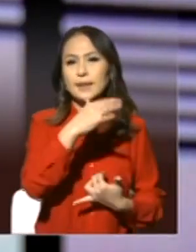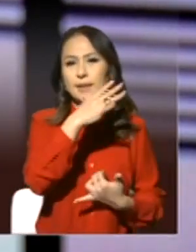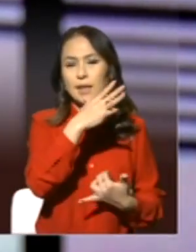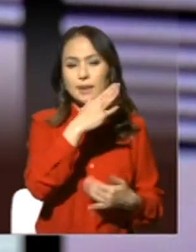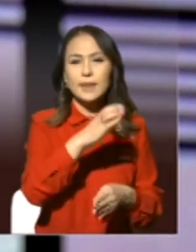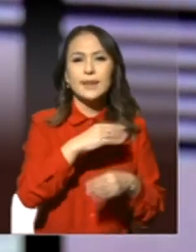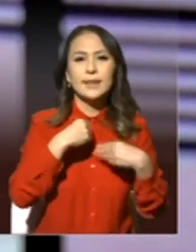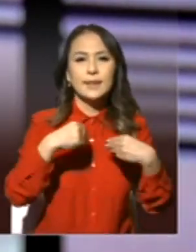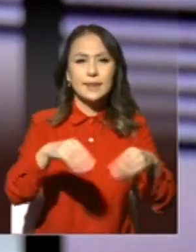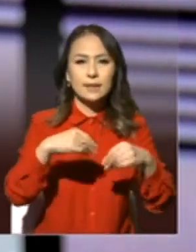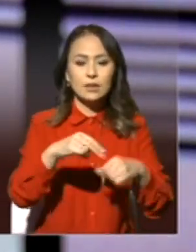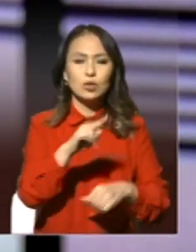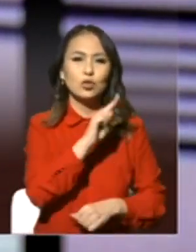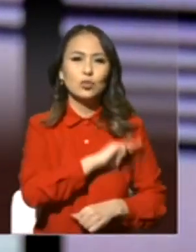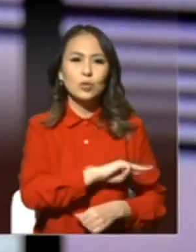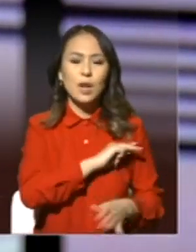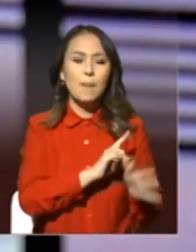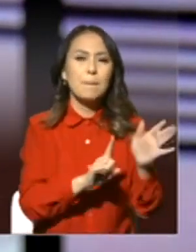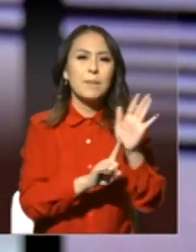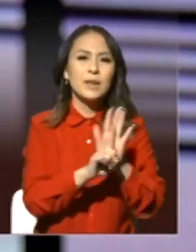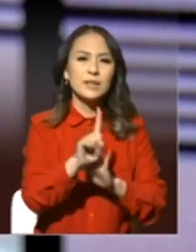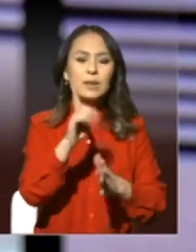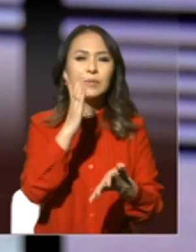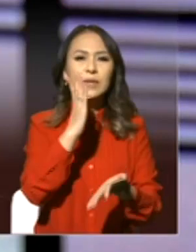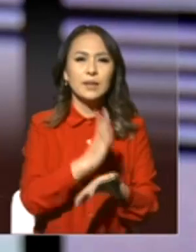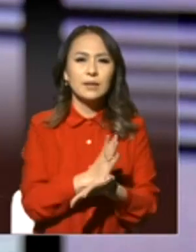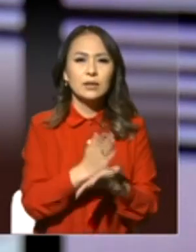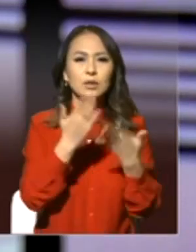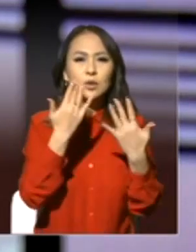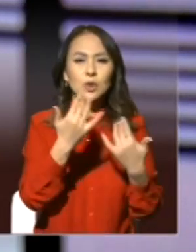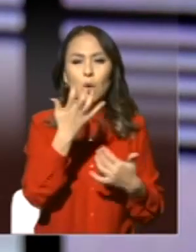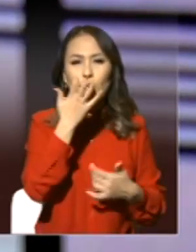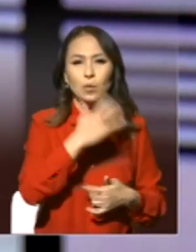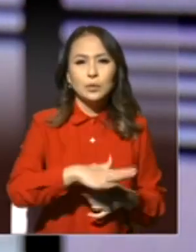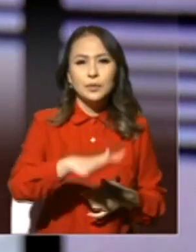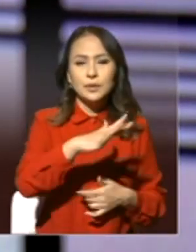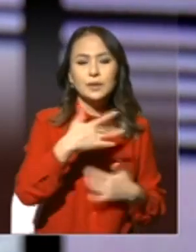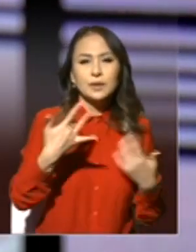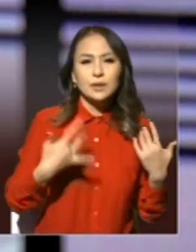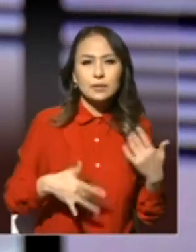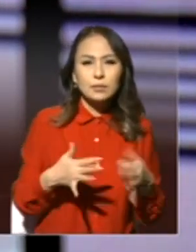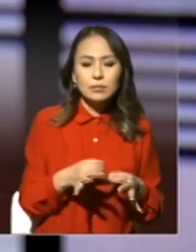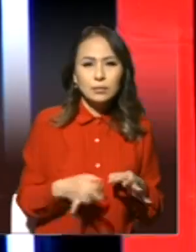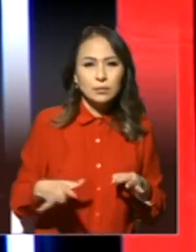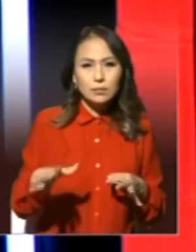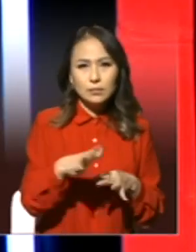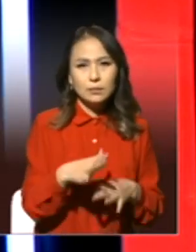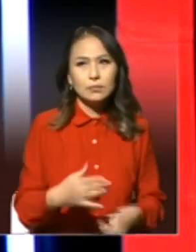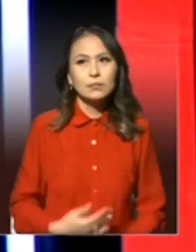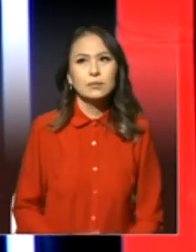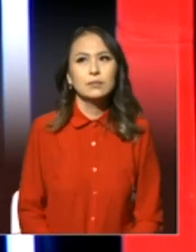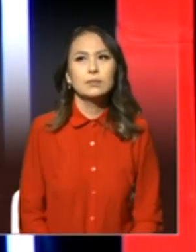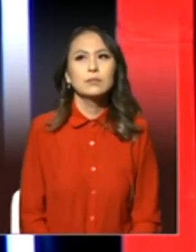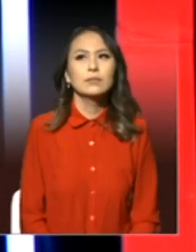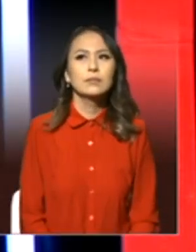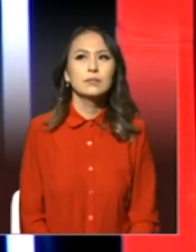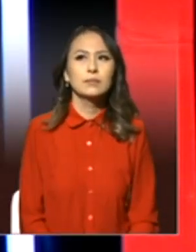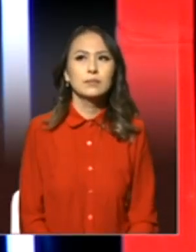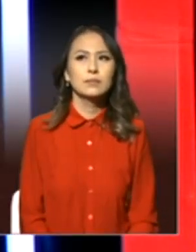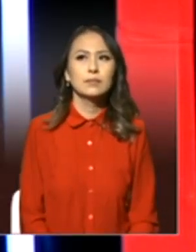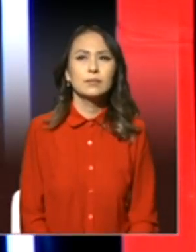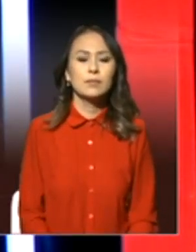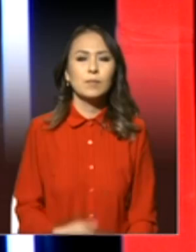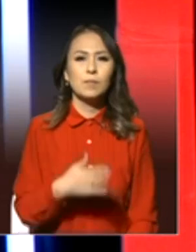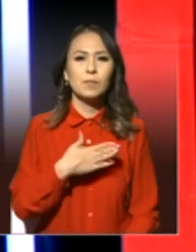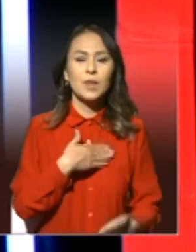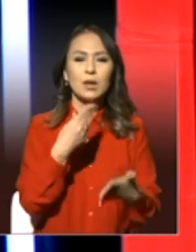егістік жұмыстары басталып кетті оңтүстік өңірлерде. Қазір жамбыл облысы. Жоқ, бұл қымбатшылық шешпейді ғой, Айдар Саят мырза. Біз